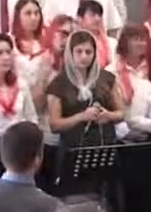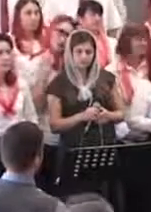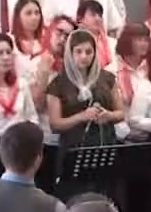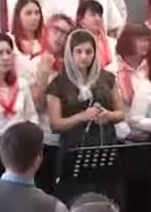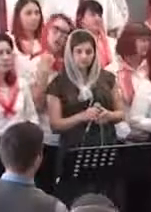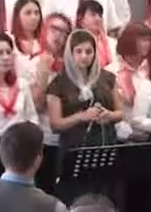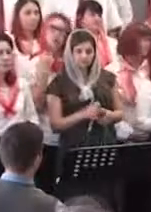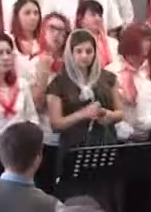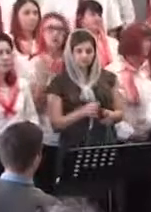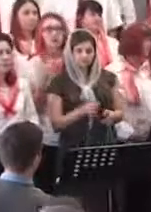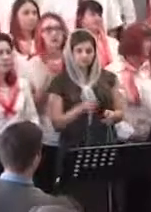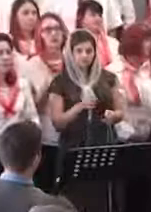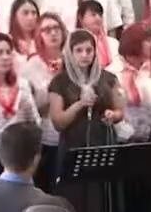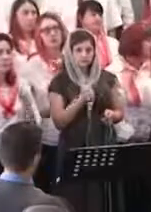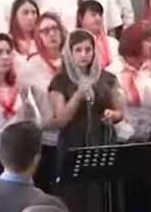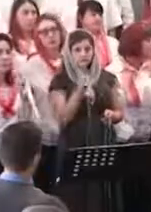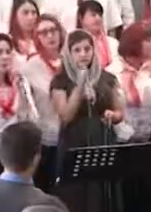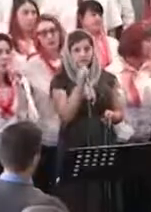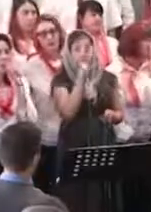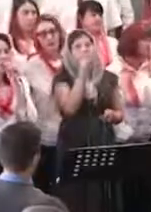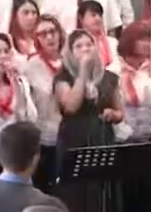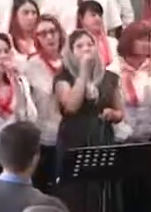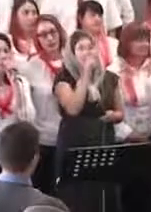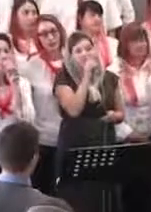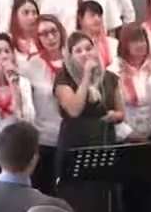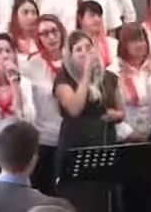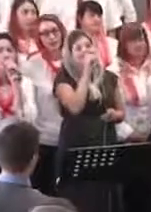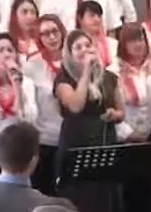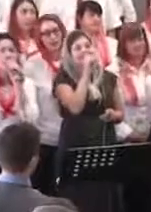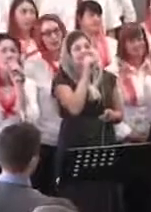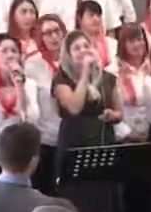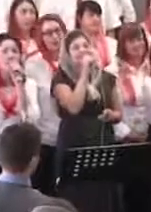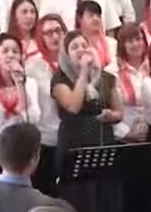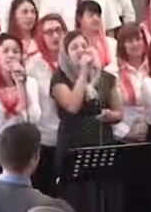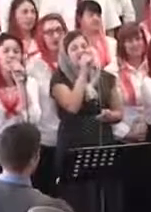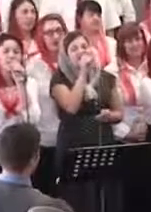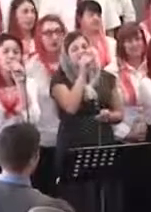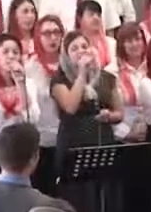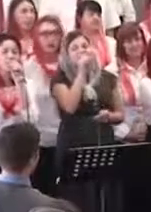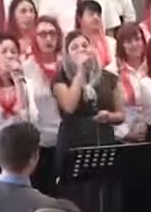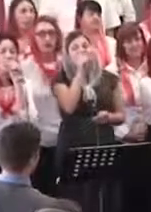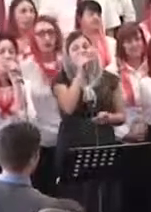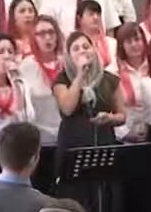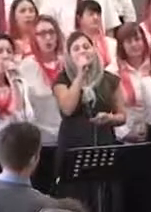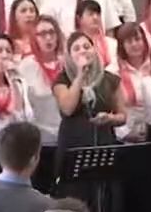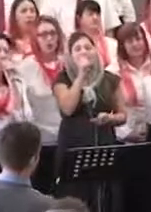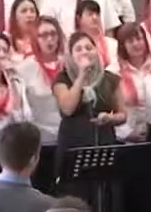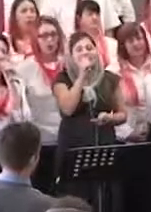Тим духом.